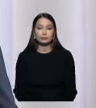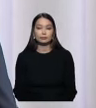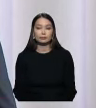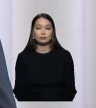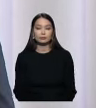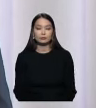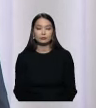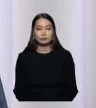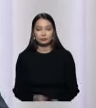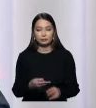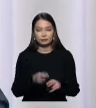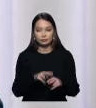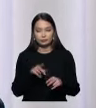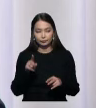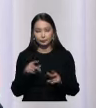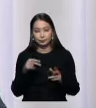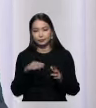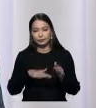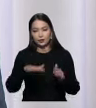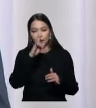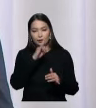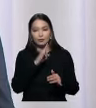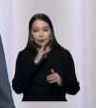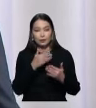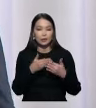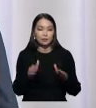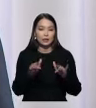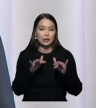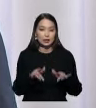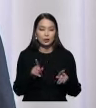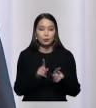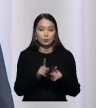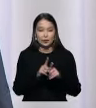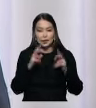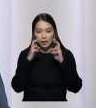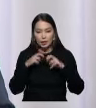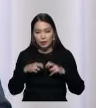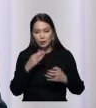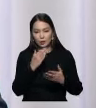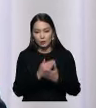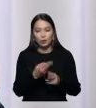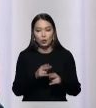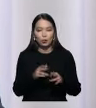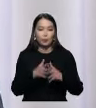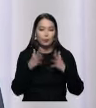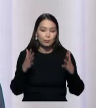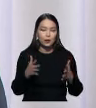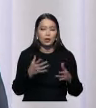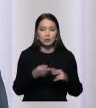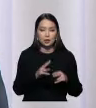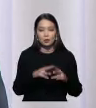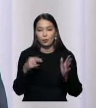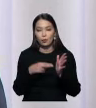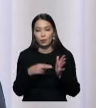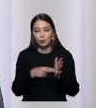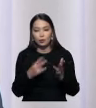Полтора миллиона квадратных километров территории Казахстана сейчас открыты для геологических исследований. И я думаю, что это очень большой и важный шаг для страны. При этом